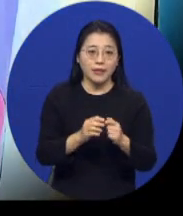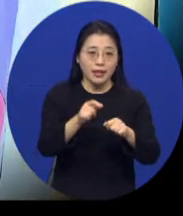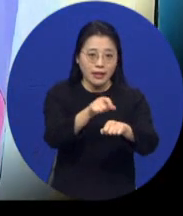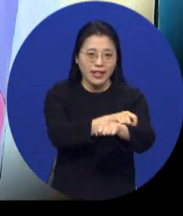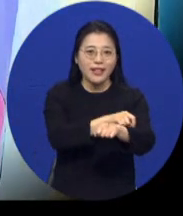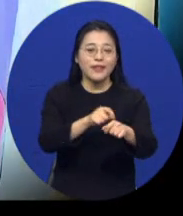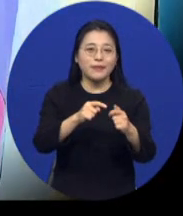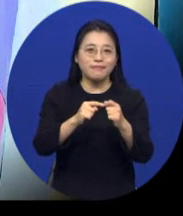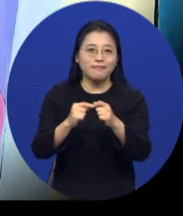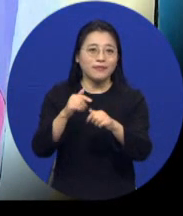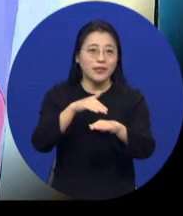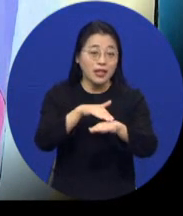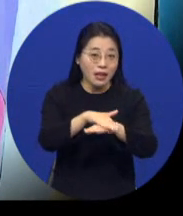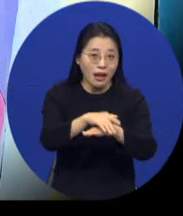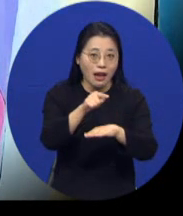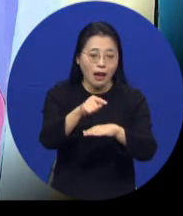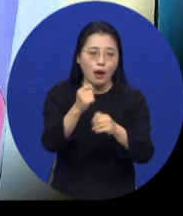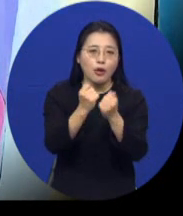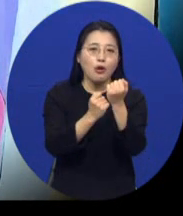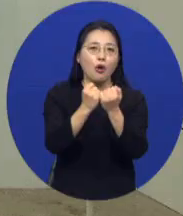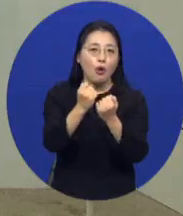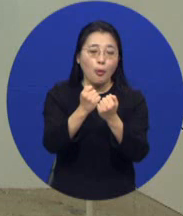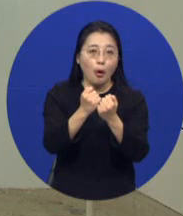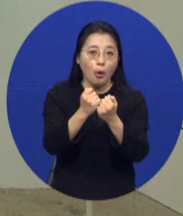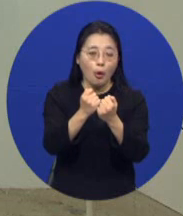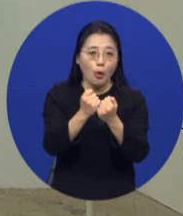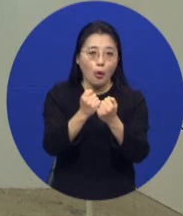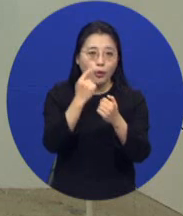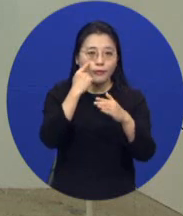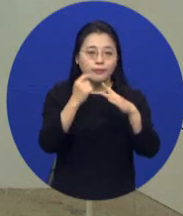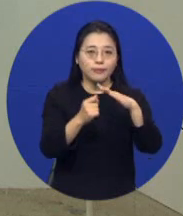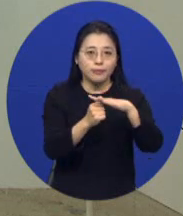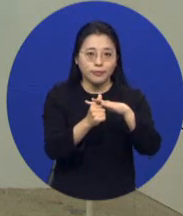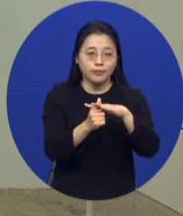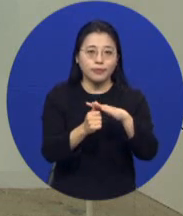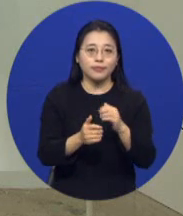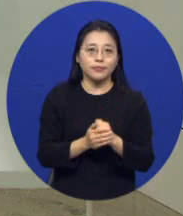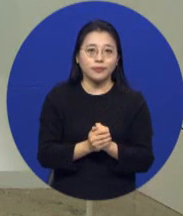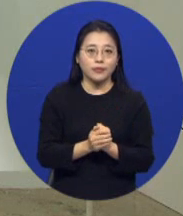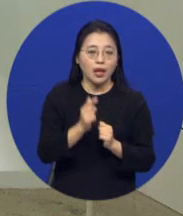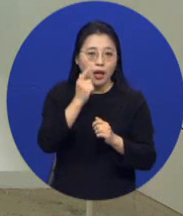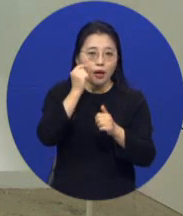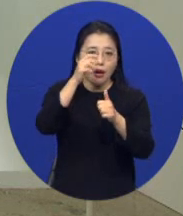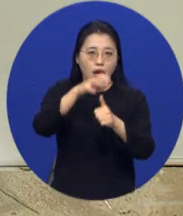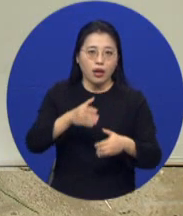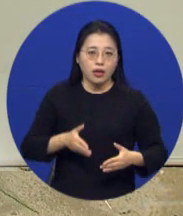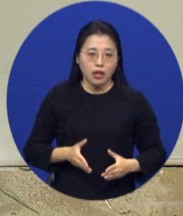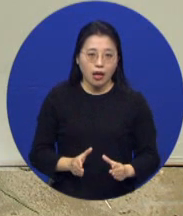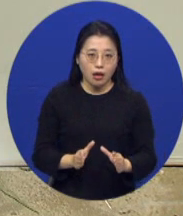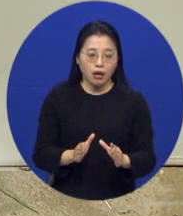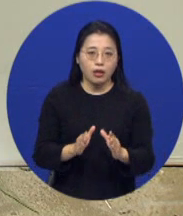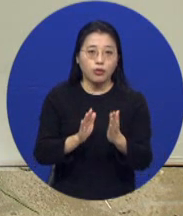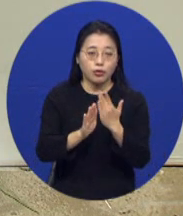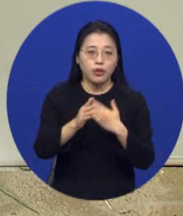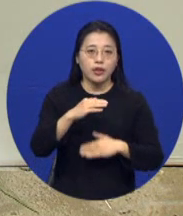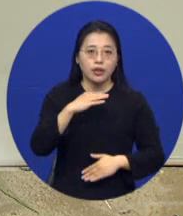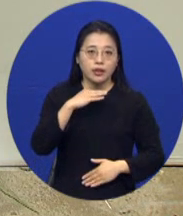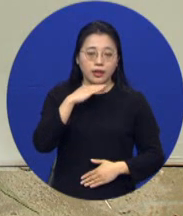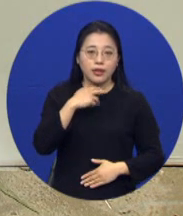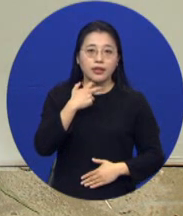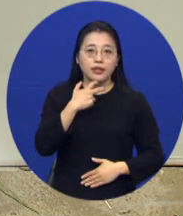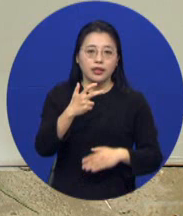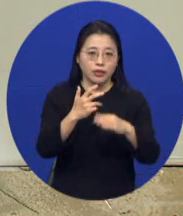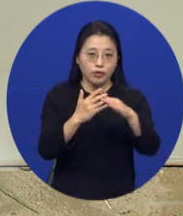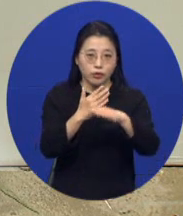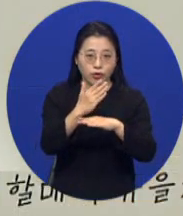특이한 글씨체의 작품 설명이 눈에 띕니다 일제강점기에 태어나 이른 넘어 한글을 깨친 경북 칠곡